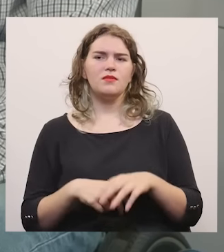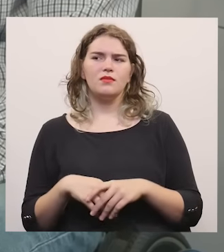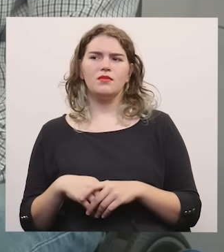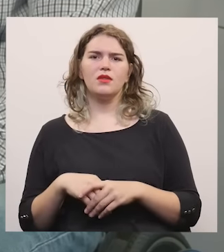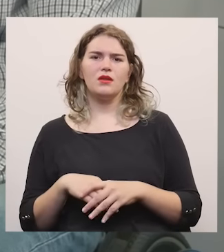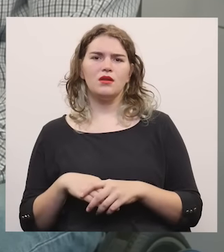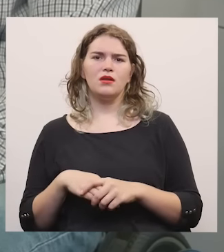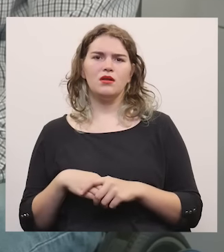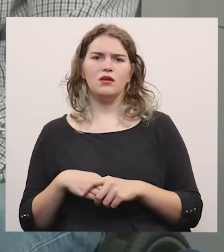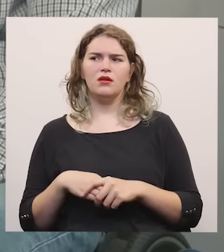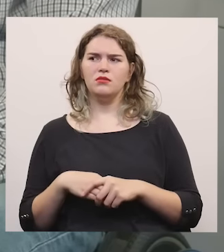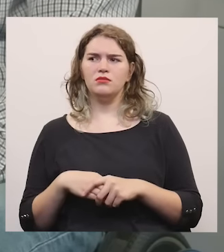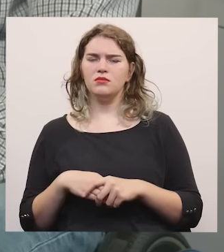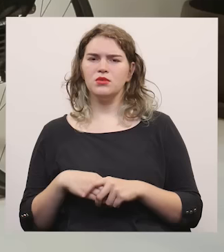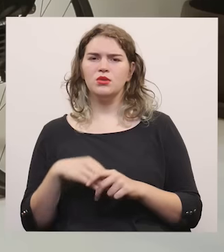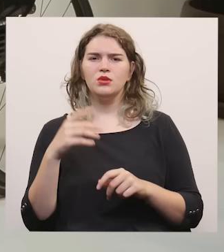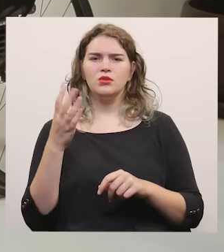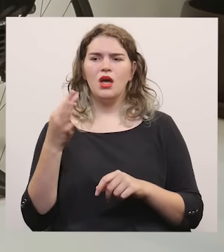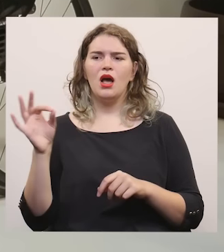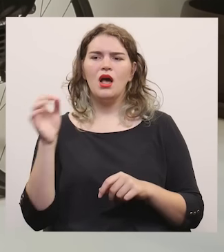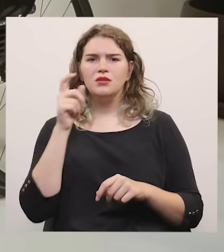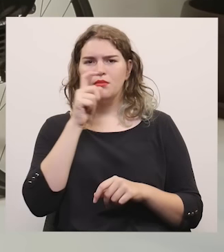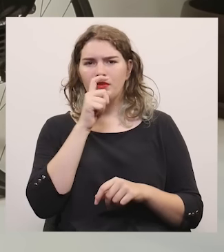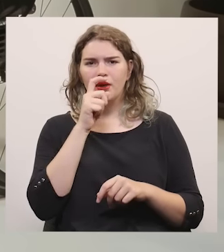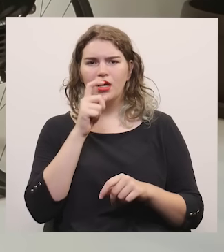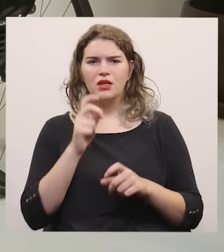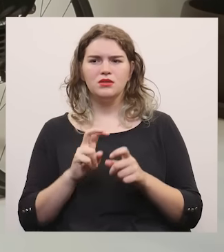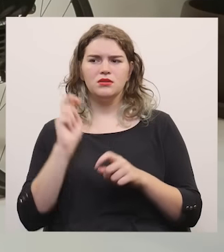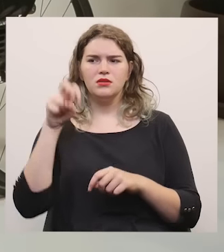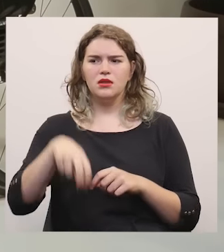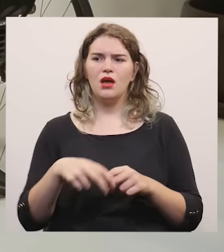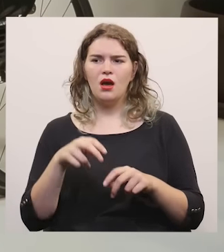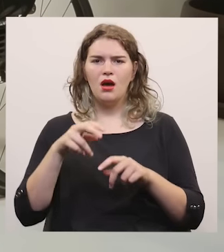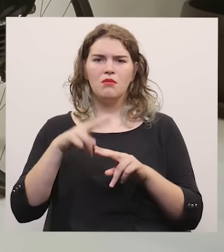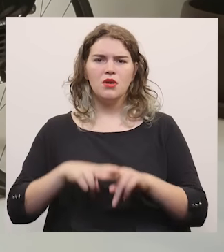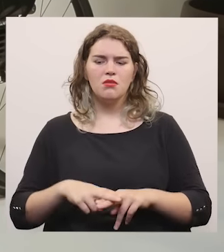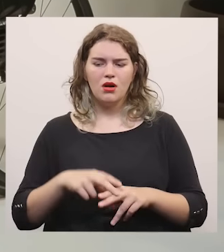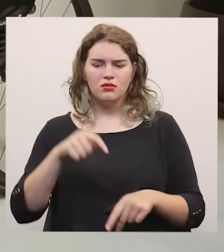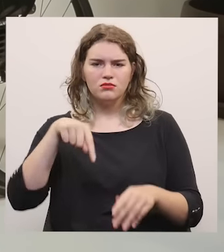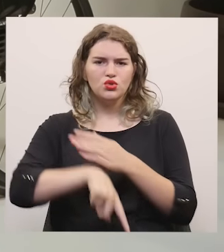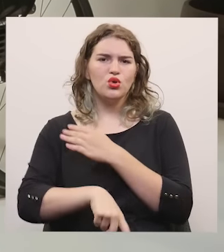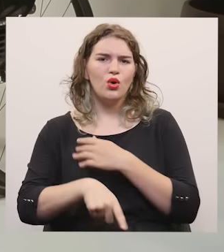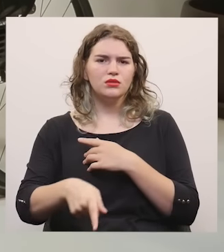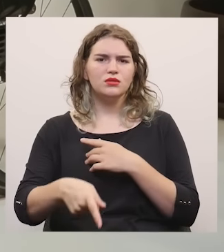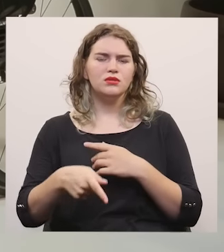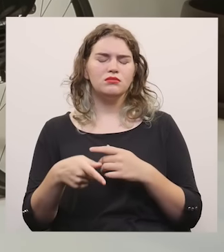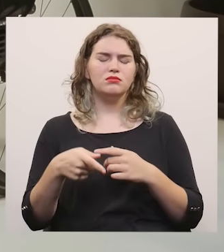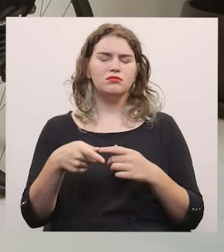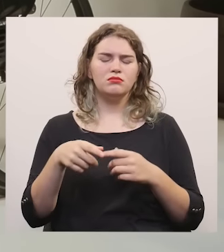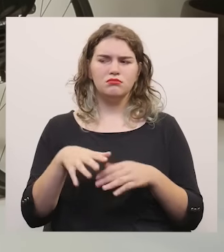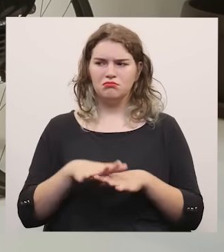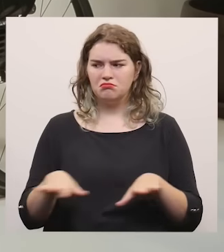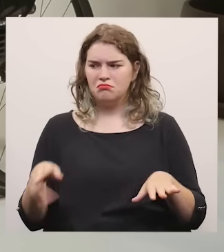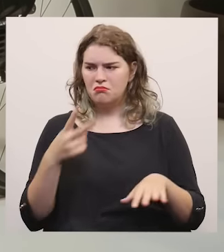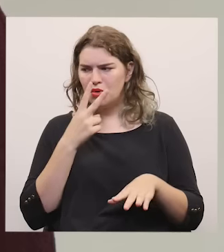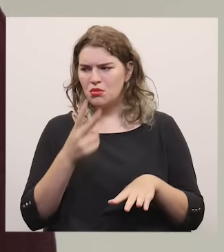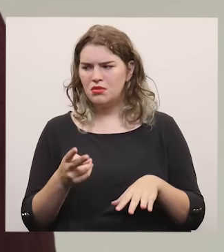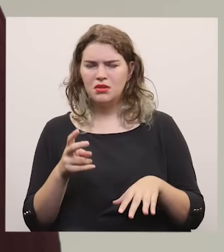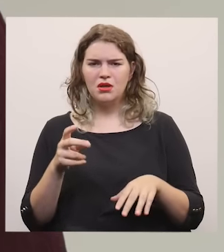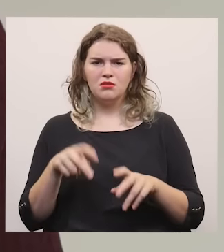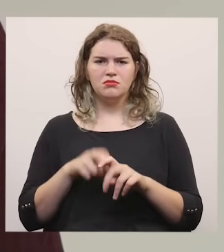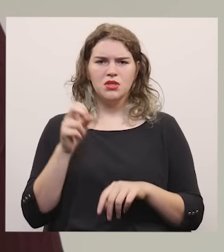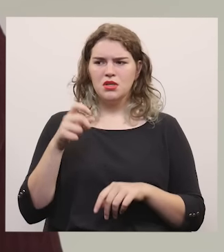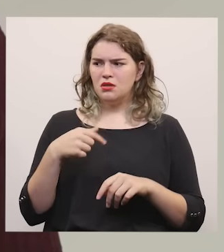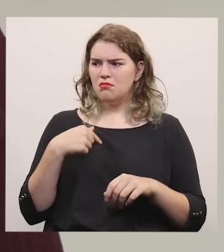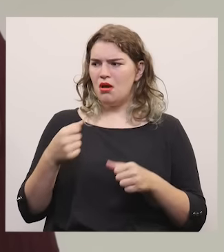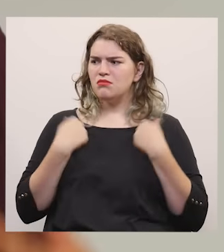Ai văzut că nu mai iasă? Da, n-am mai ieșit. Celălalt băiat care a sărit, au ieșit, el a rămas pe fundul bazinului și... M-am tot uitat să iasă și am văzut